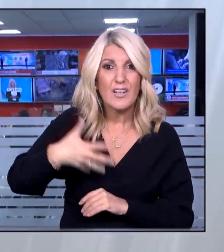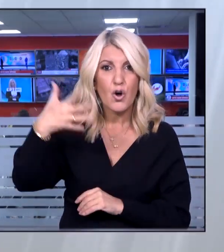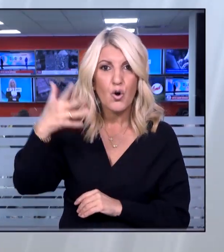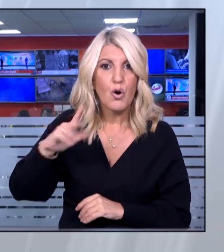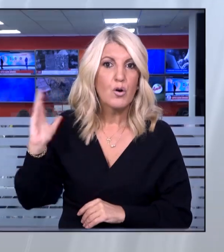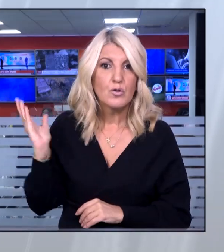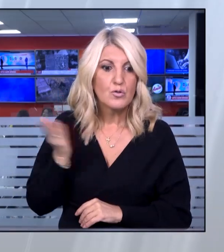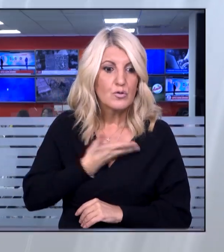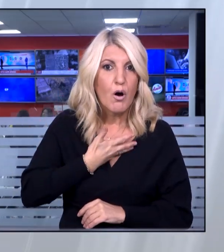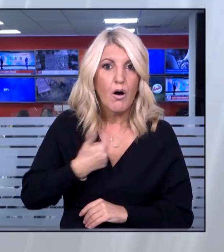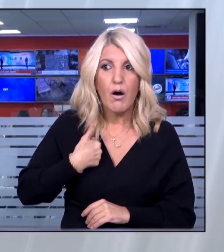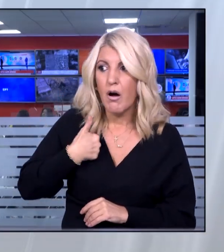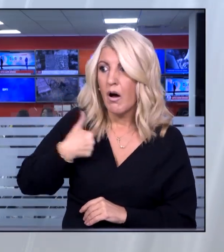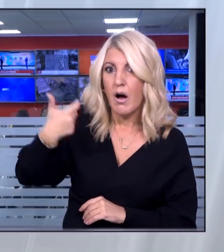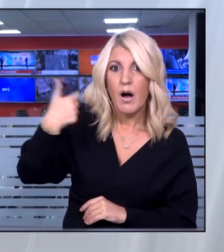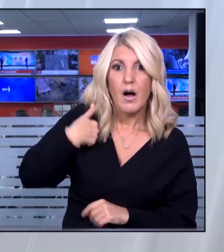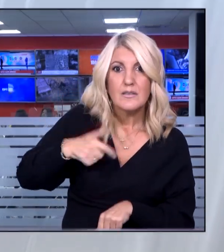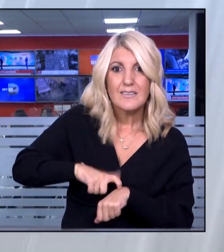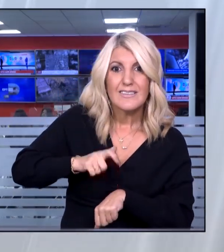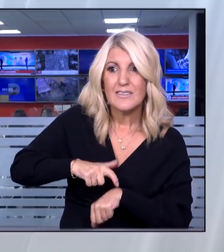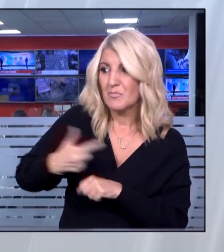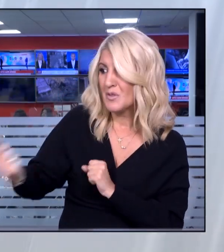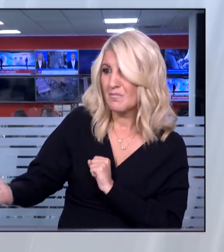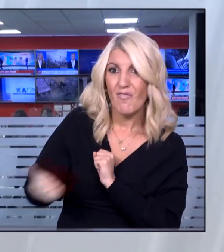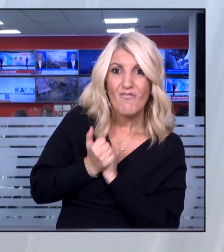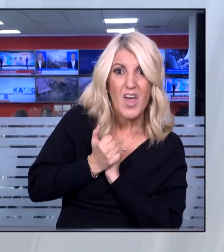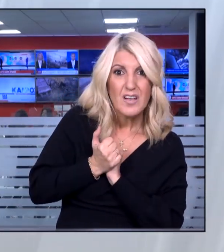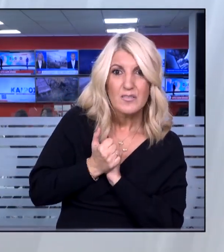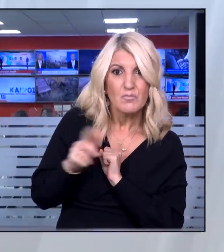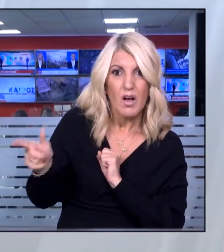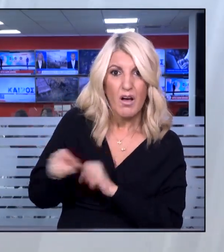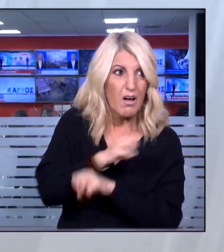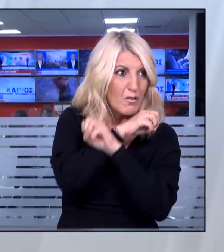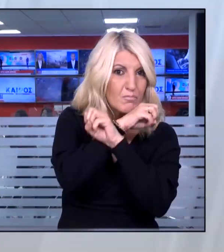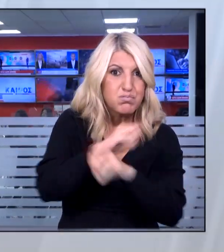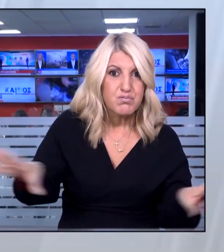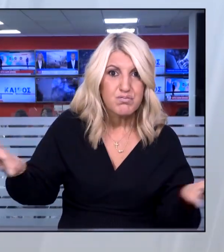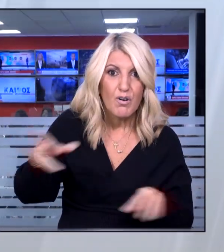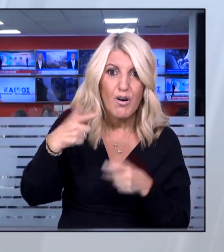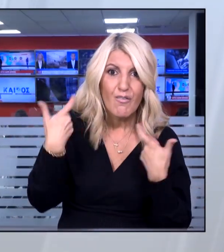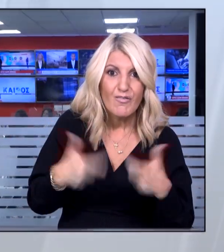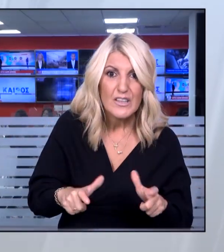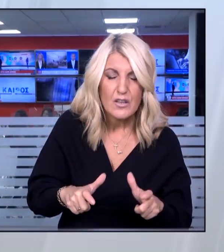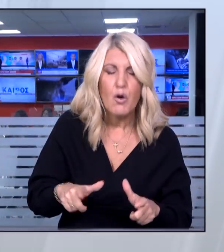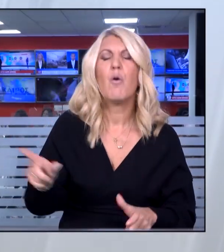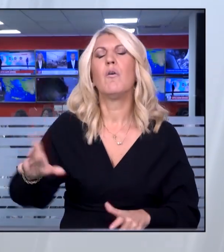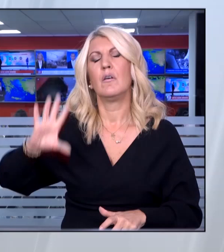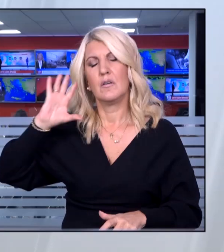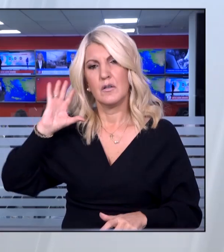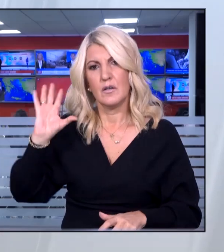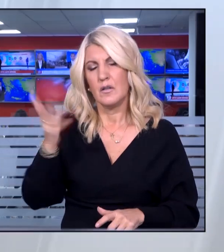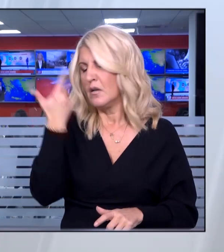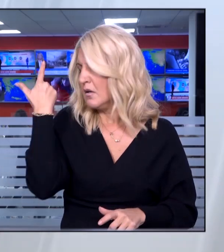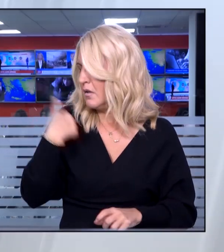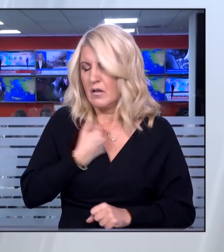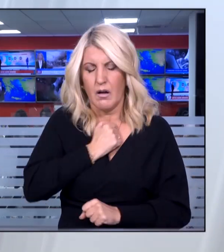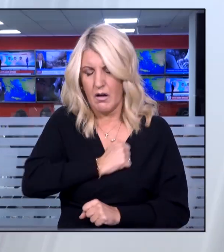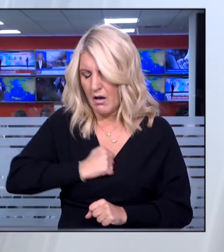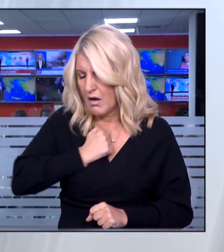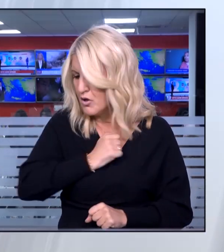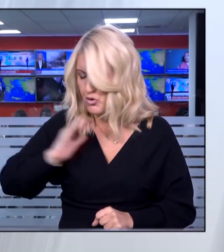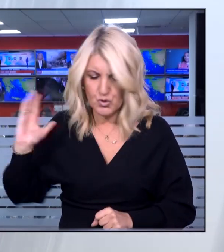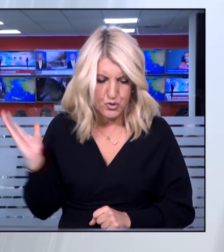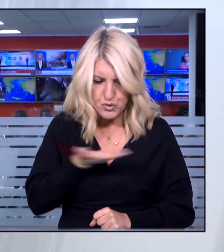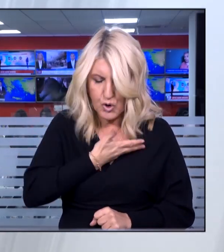σε άλλα άτομα, θέλησε να βλάψει τον εαυτό της, καταναλώνοντας χάπια. Παραμένει σε πολύ άσχημη ψυχολογική κατάσταση